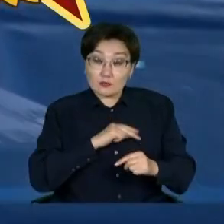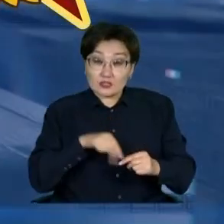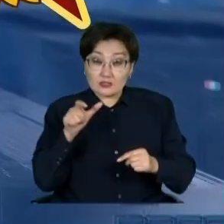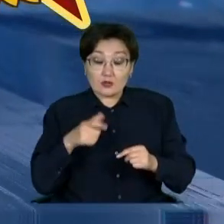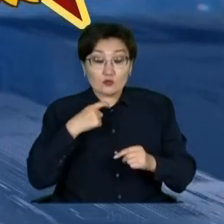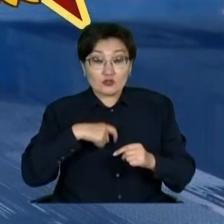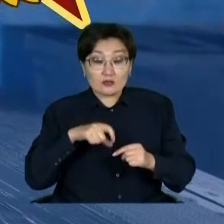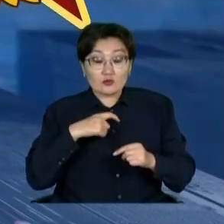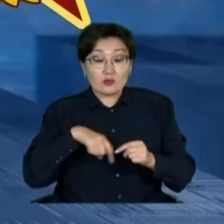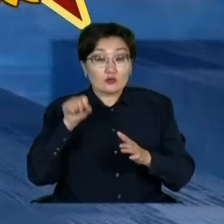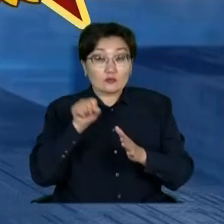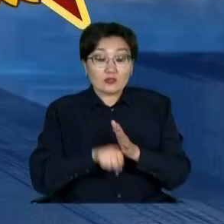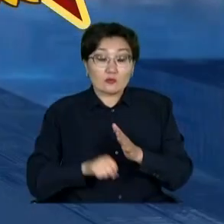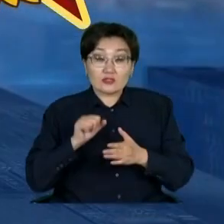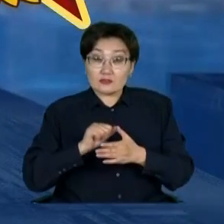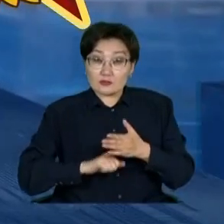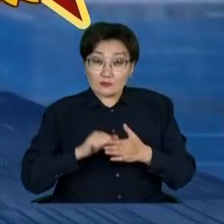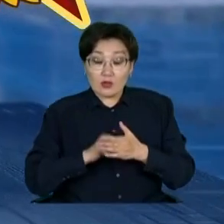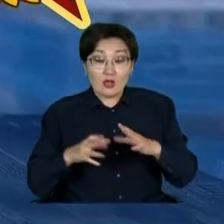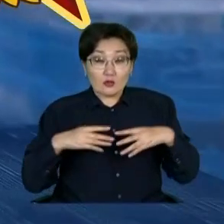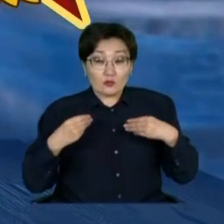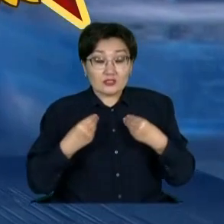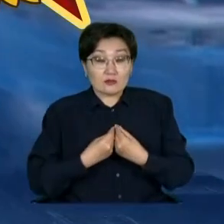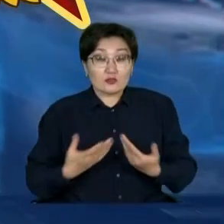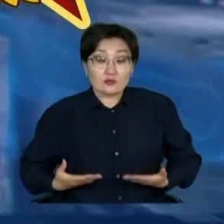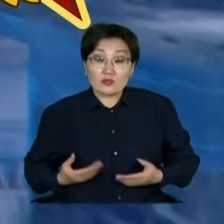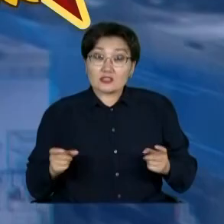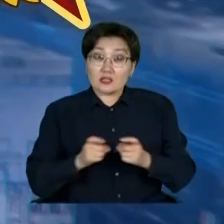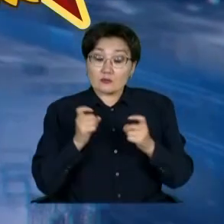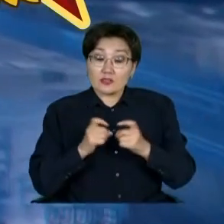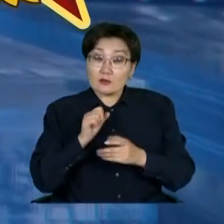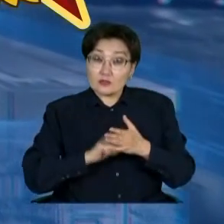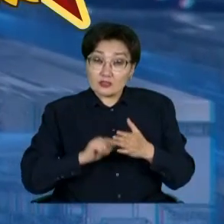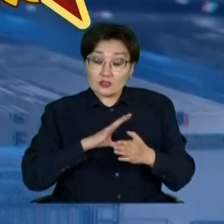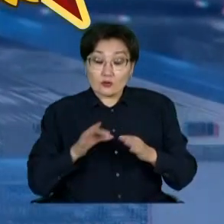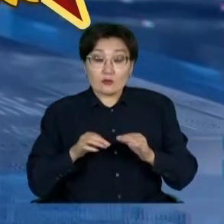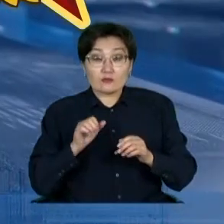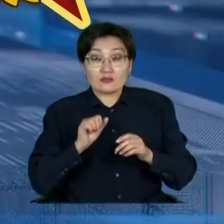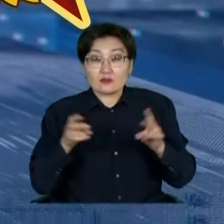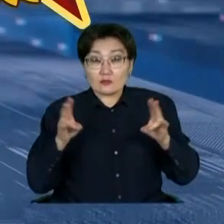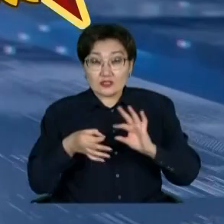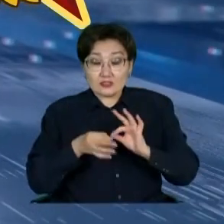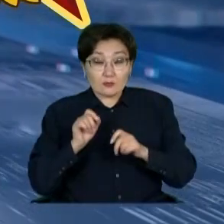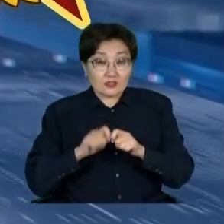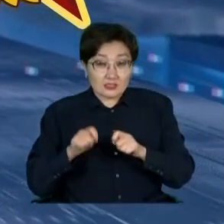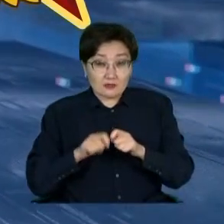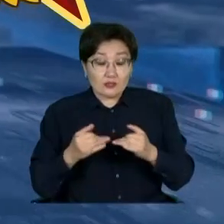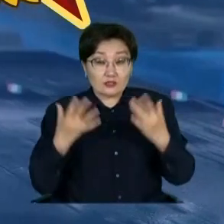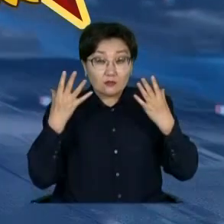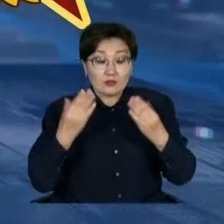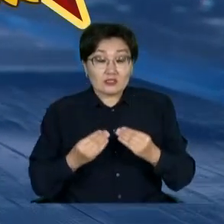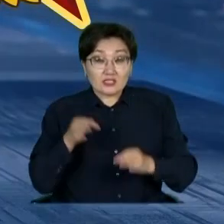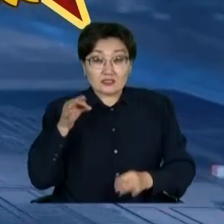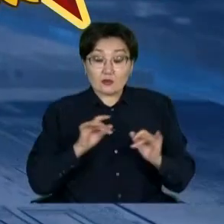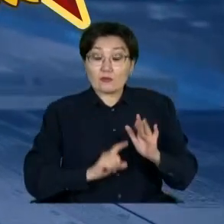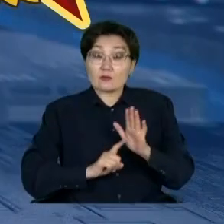қызметшінің өзіне өзі қол жұмсауына отбасылық тұрмыстық жанжал негіз болған. Оқиғаның себептері анықталуда. Қазіргі таңда қылмыстық